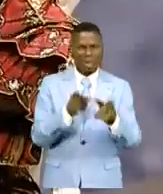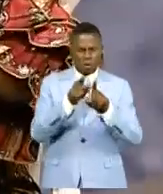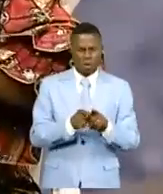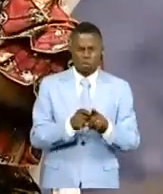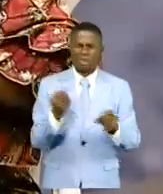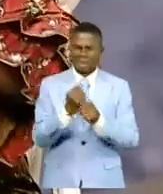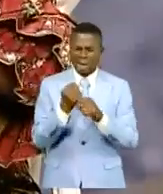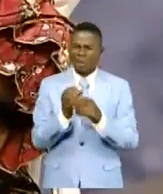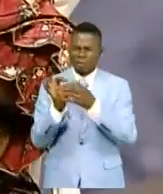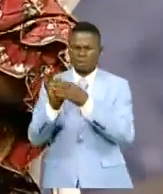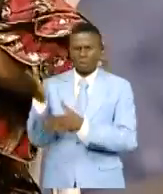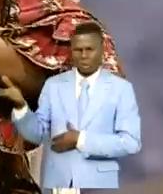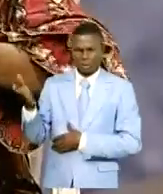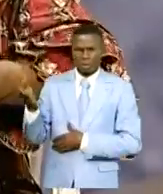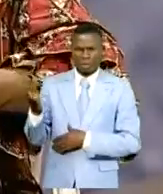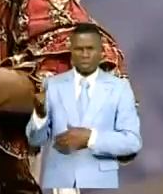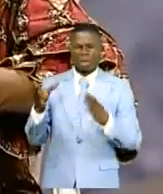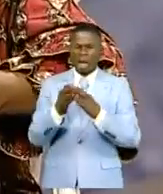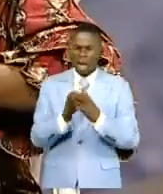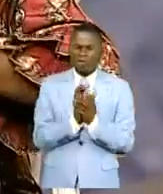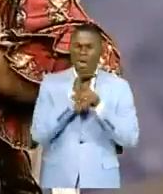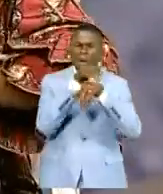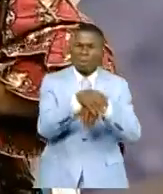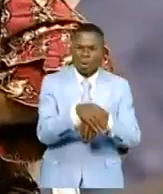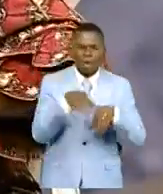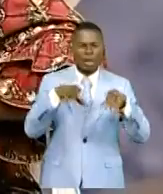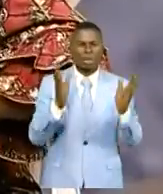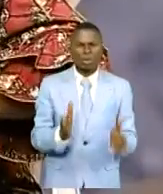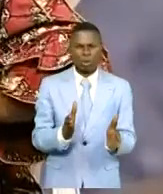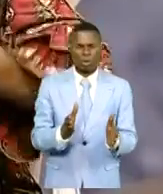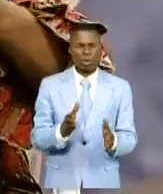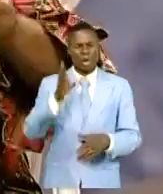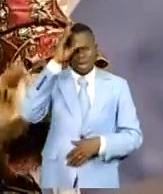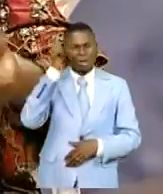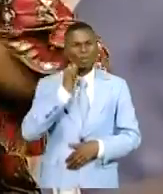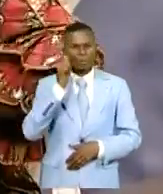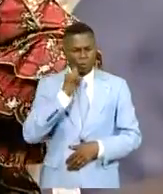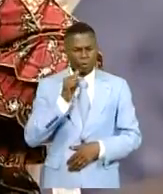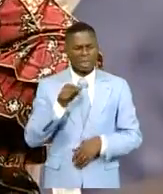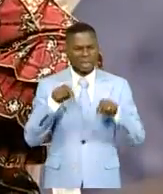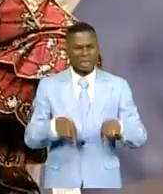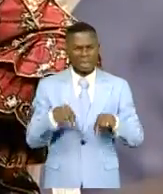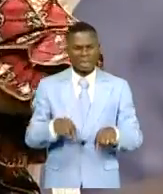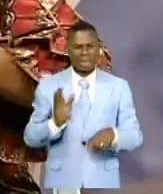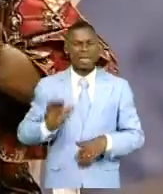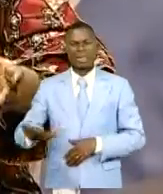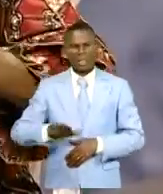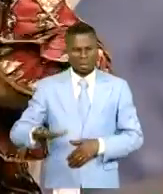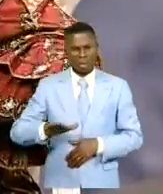en venir à ça. Mais aussi avec la complicité de Congolais et de Congolais qui